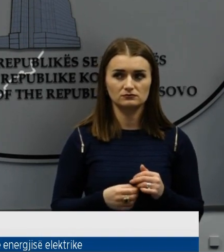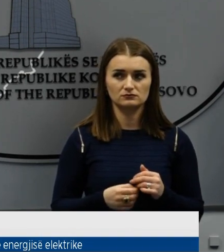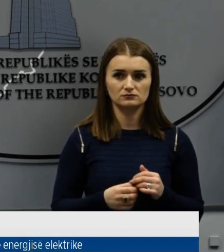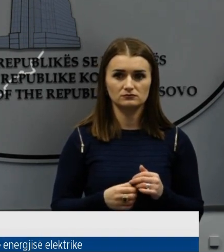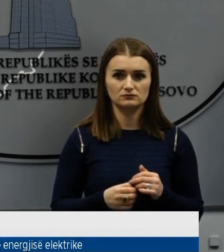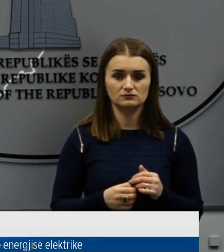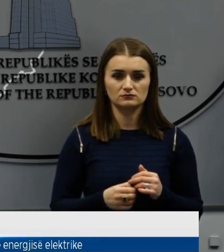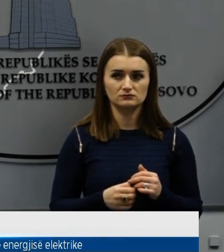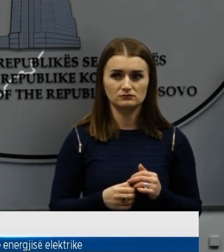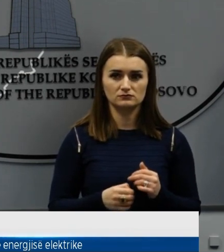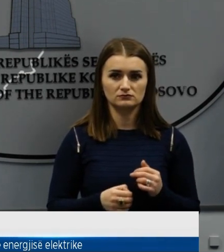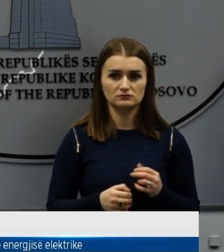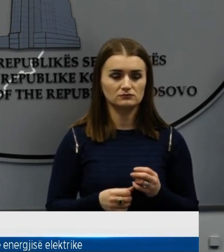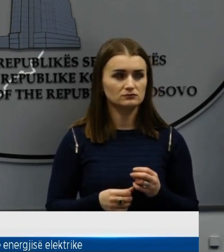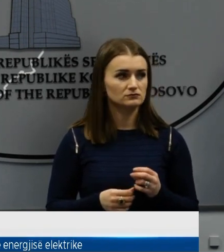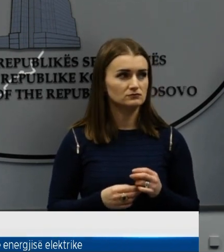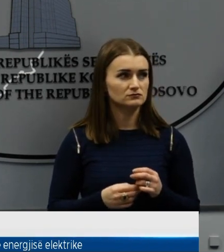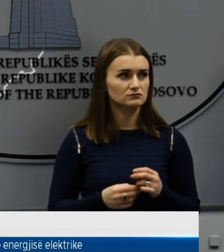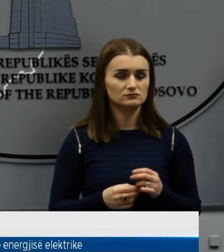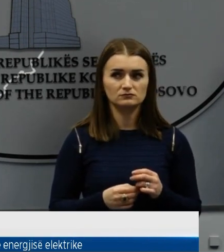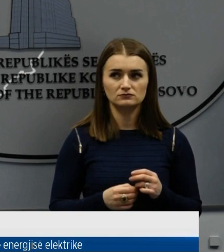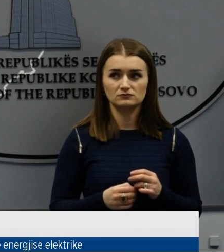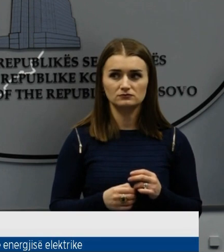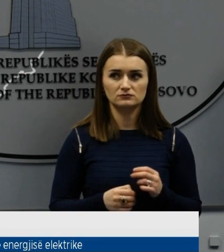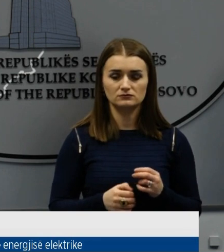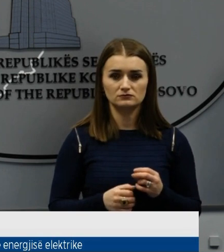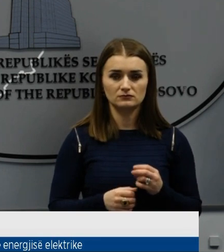Jo. Po.